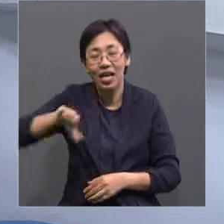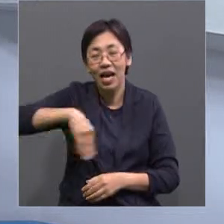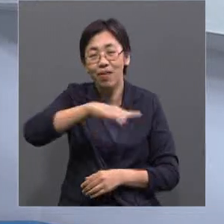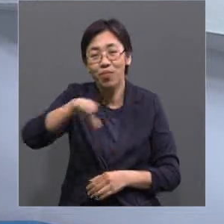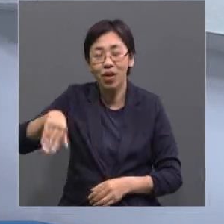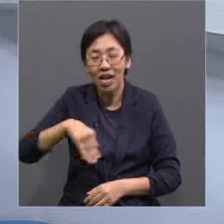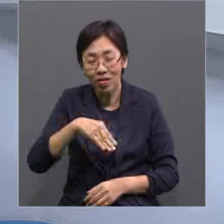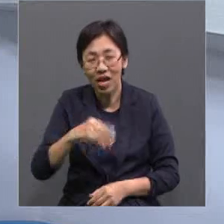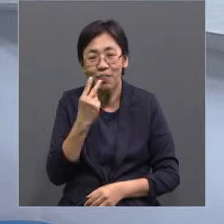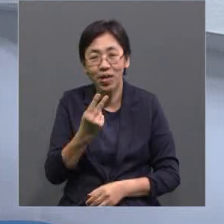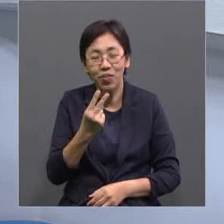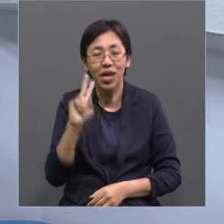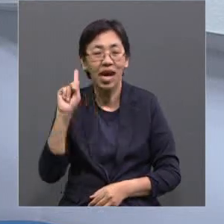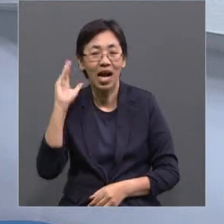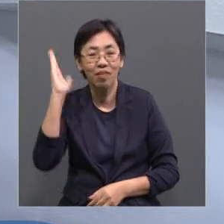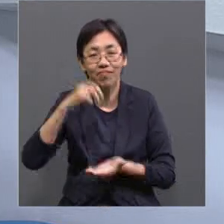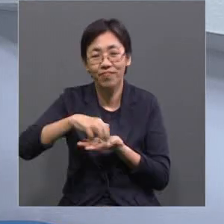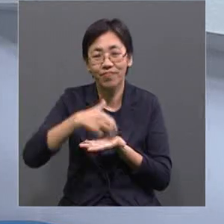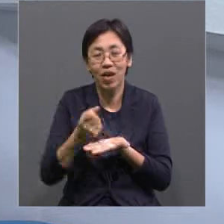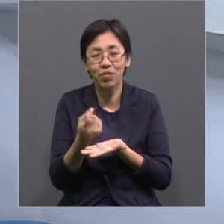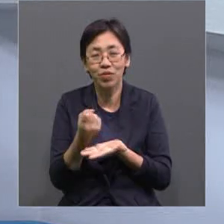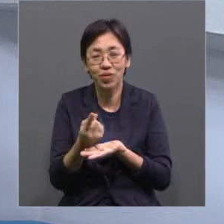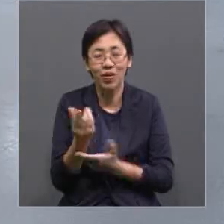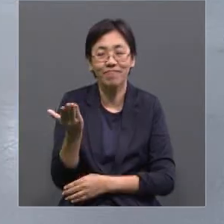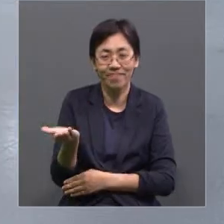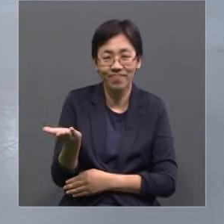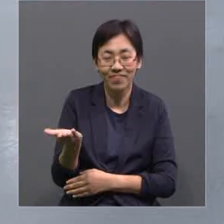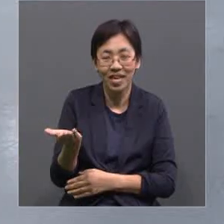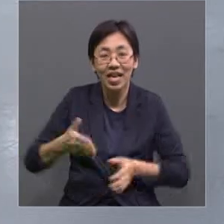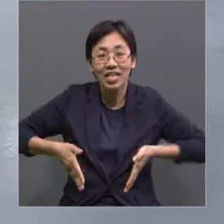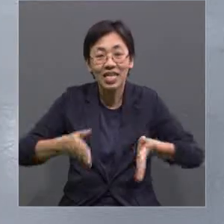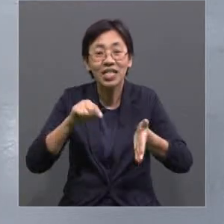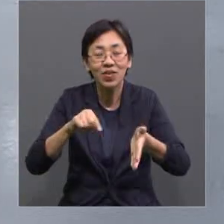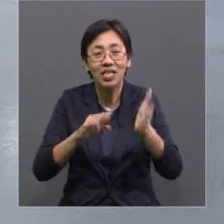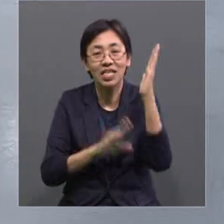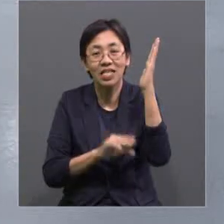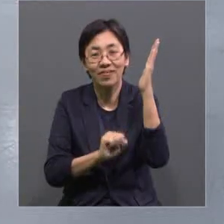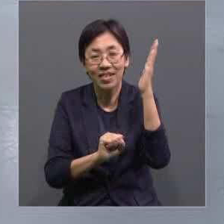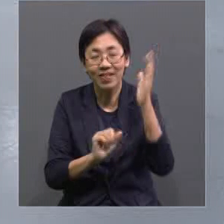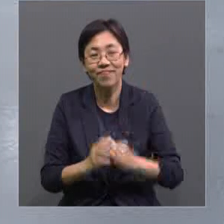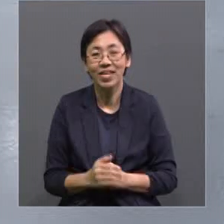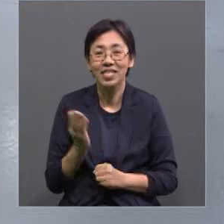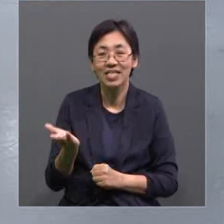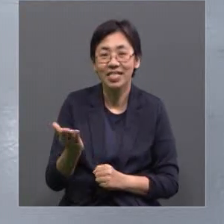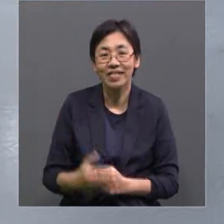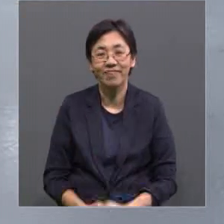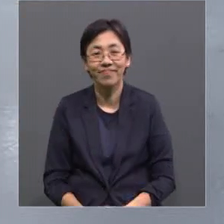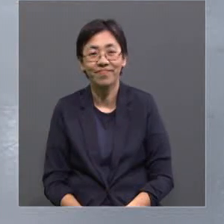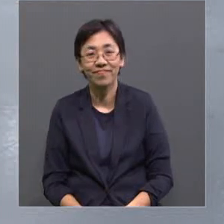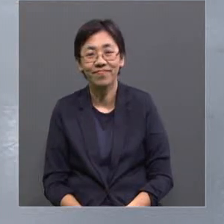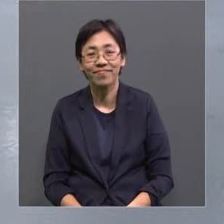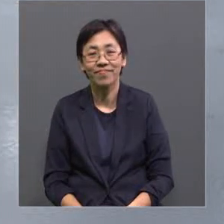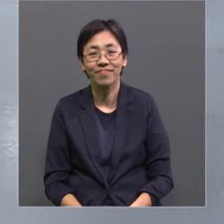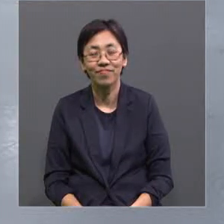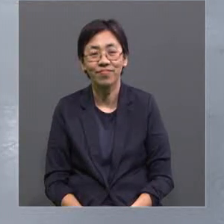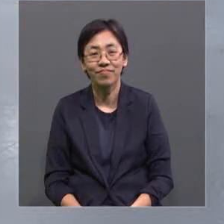ติดตามนะคะจากคุณปิยดาชยาไหนนะคะก็สดมาจากถนนสุภสารรังสรรค์นะคะเชิญค่ะ